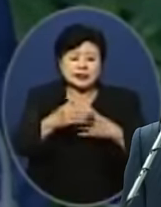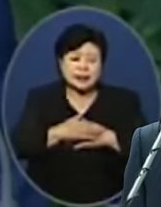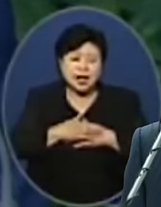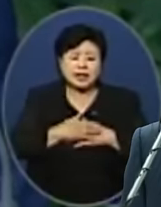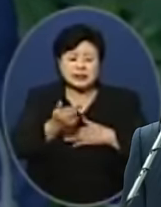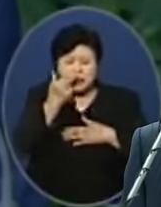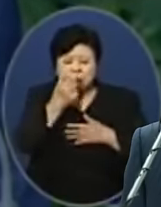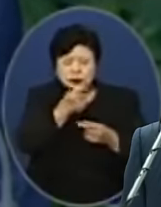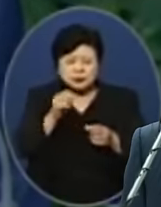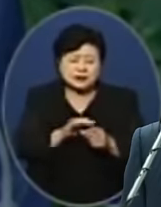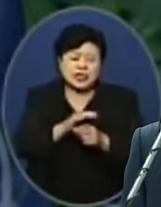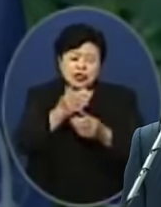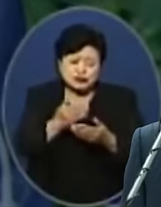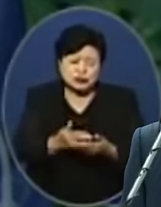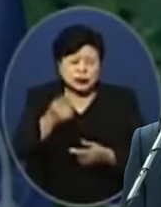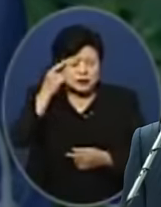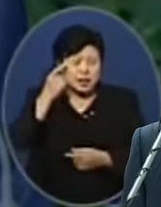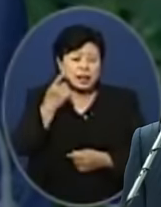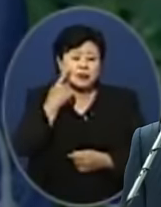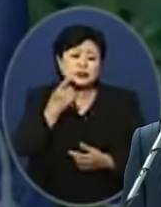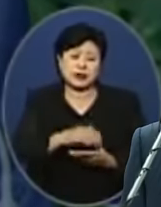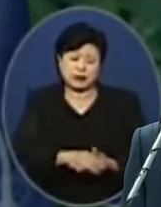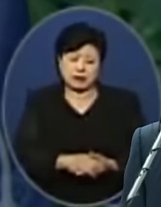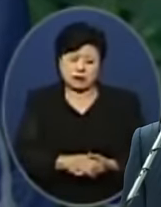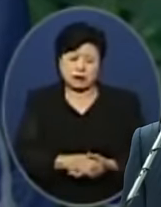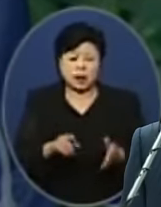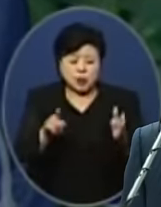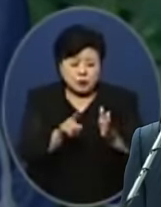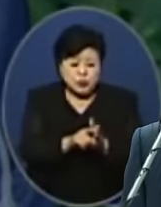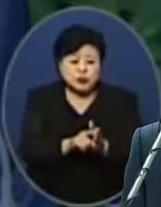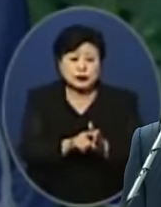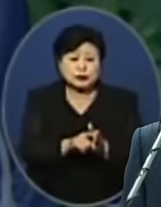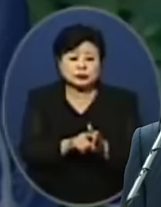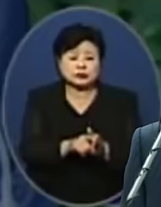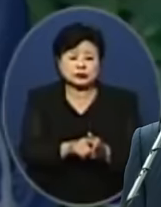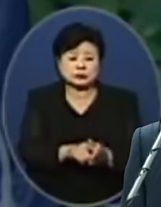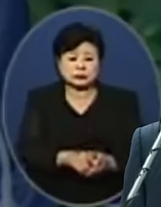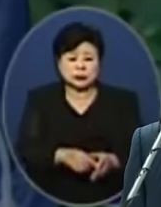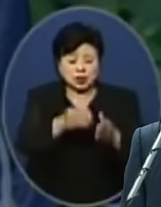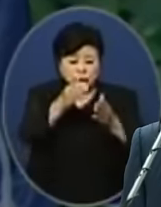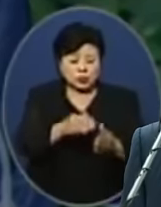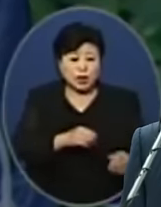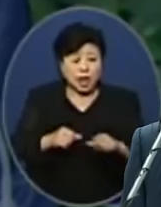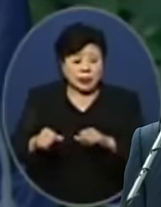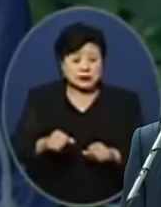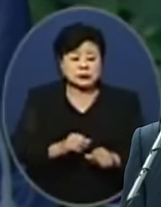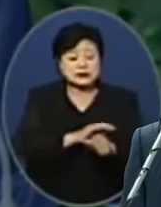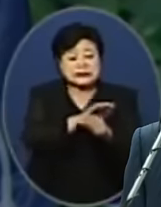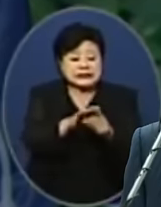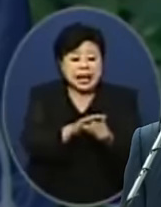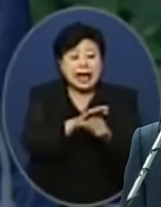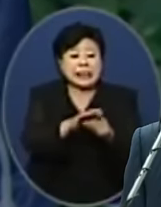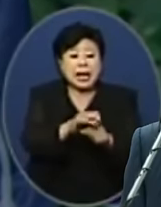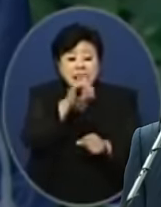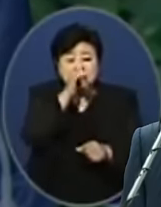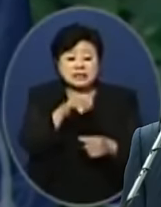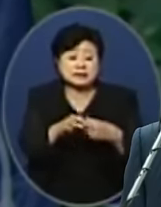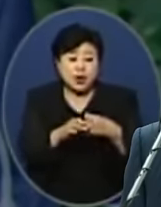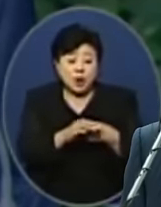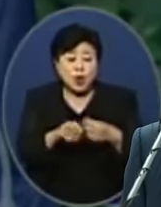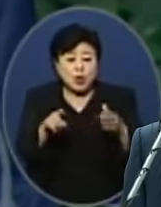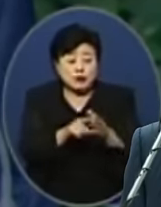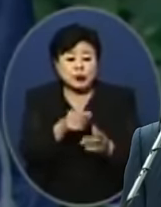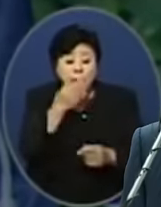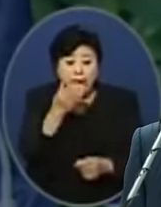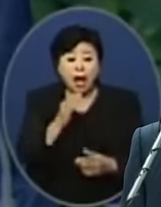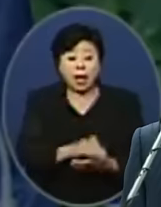나를 생명처럼 사랑한다는 것을 생각해 보십시오. 믿음으로 말미암아 역사하는 사랑입니다. 사랑이 있으면 믿을